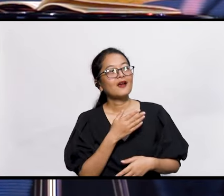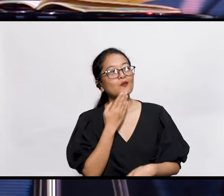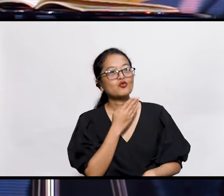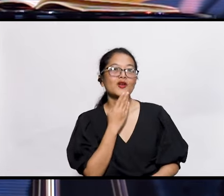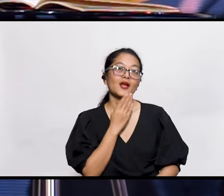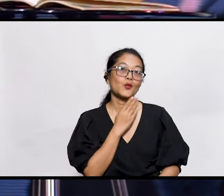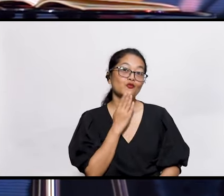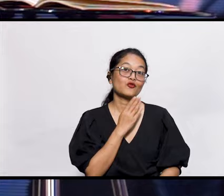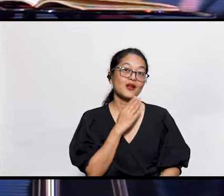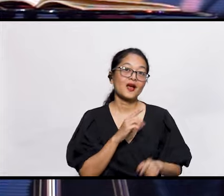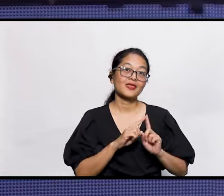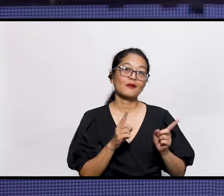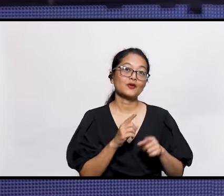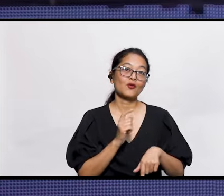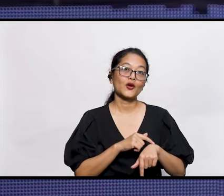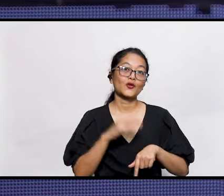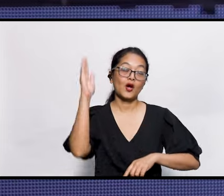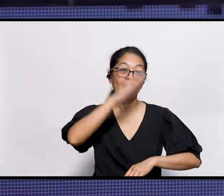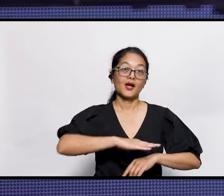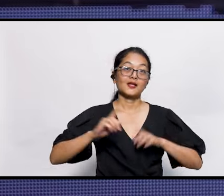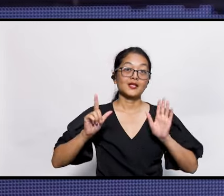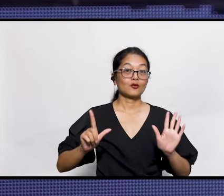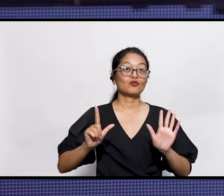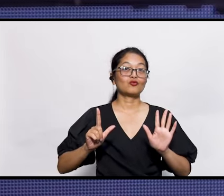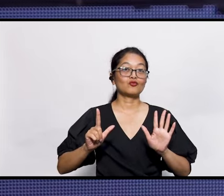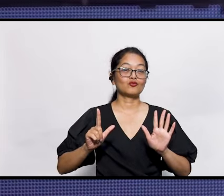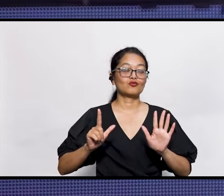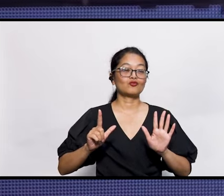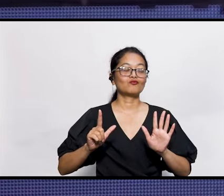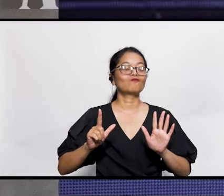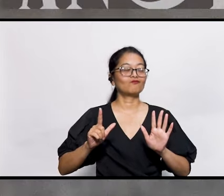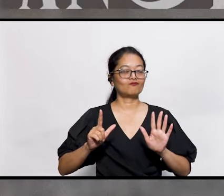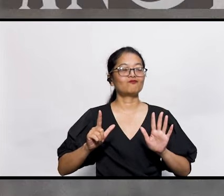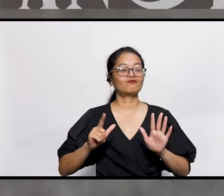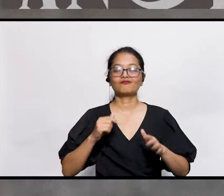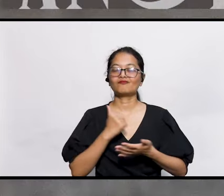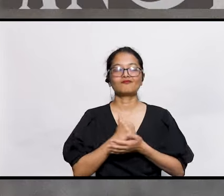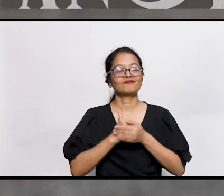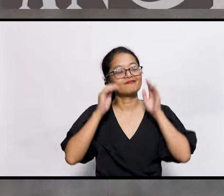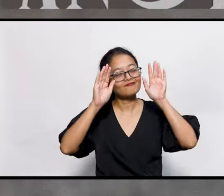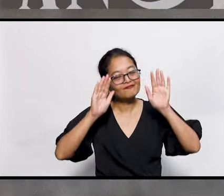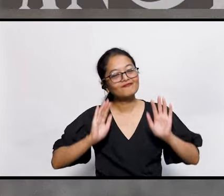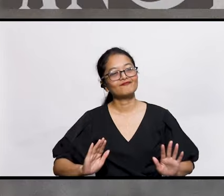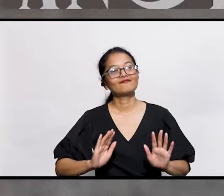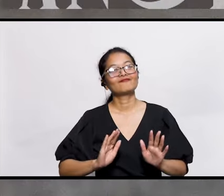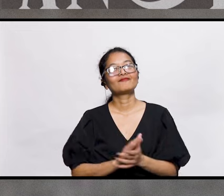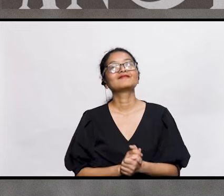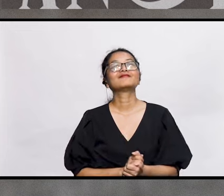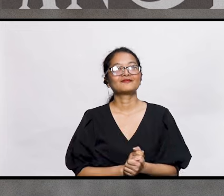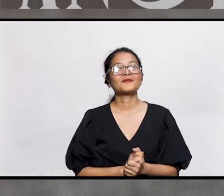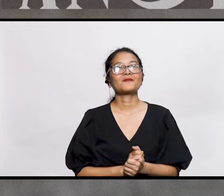tapi begitu hari ketujuh tujuh kali ituound luar biasa